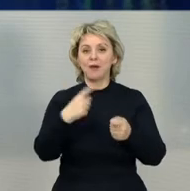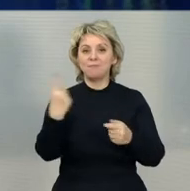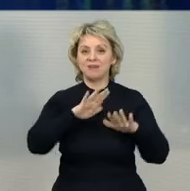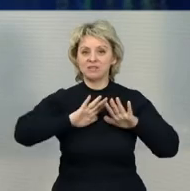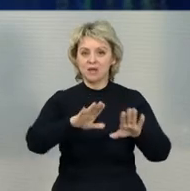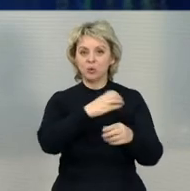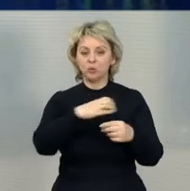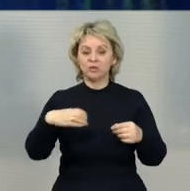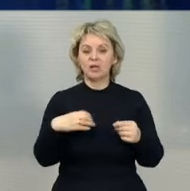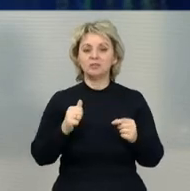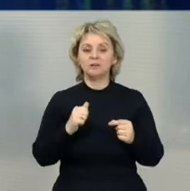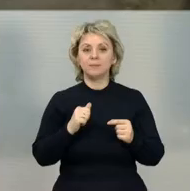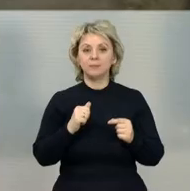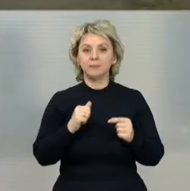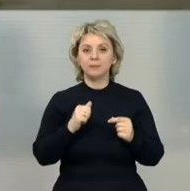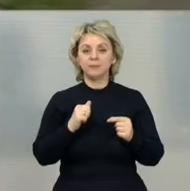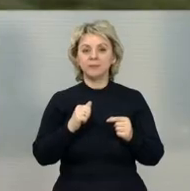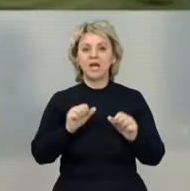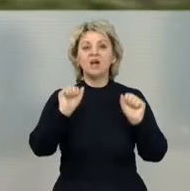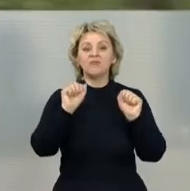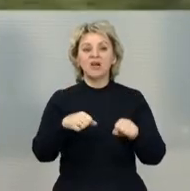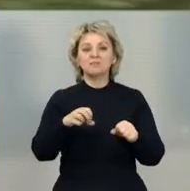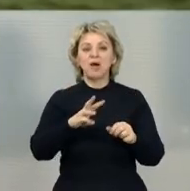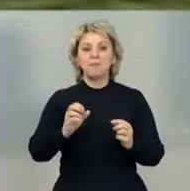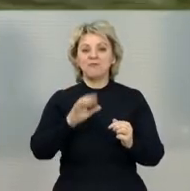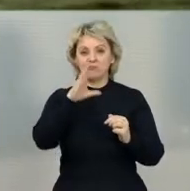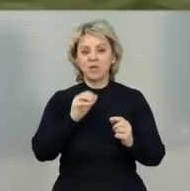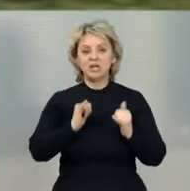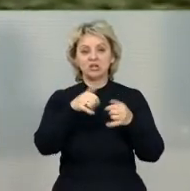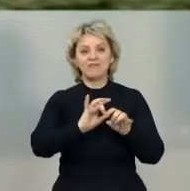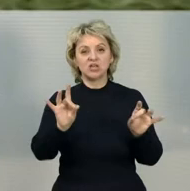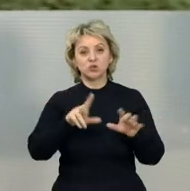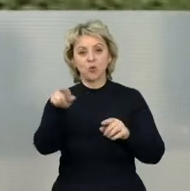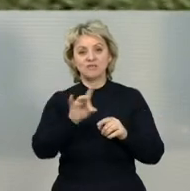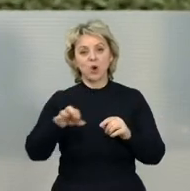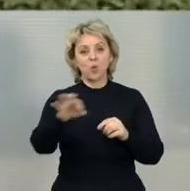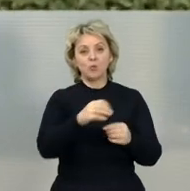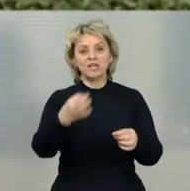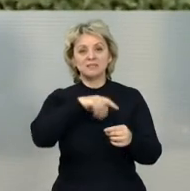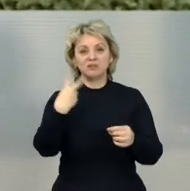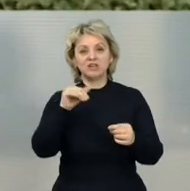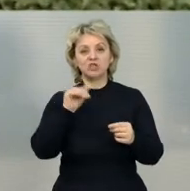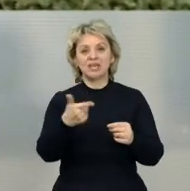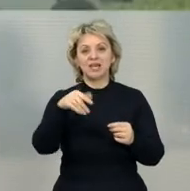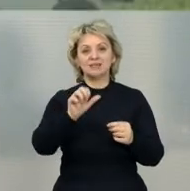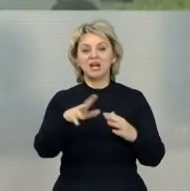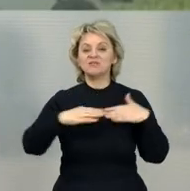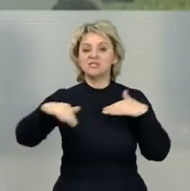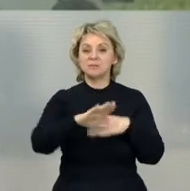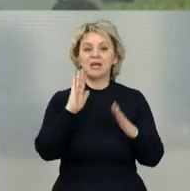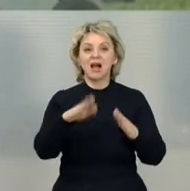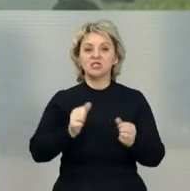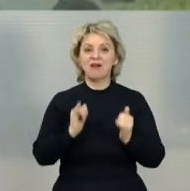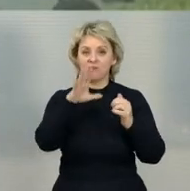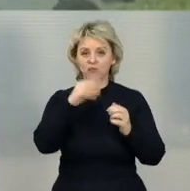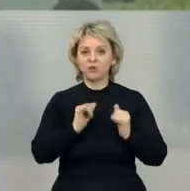первого замгубернатора. Возможности мелиорации в Ростовской области используют лишь на 20 тысячах гектаров земли, хотя